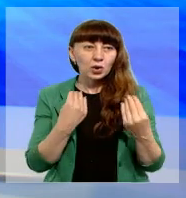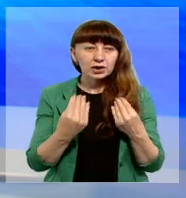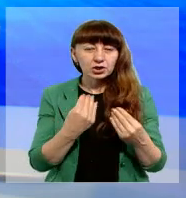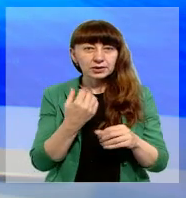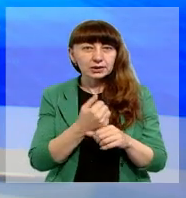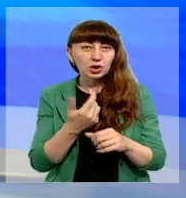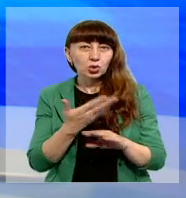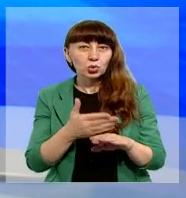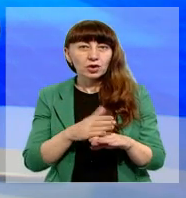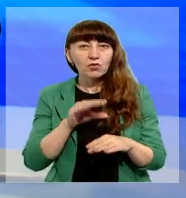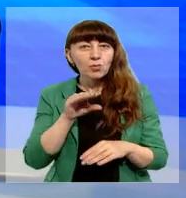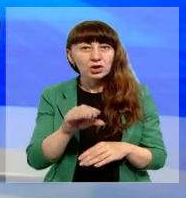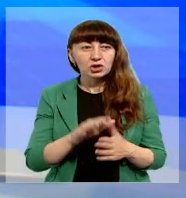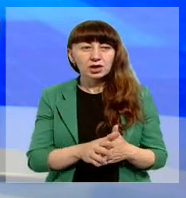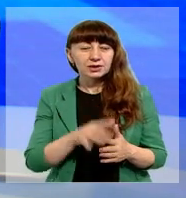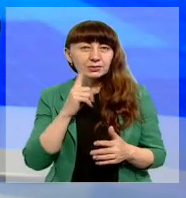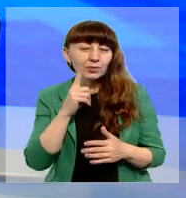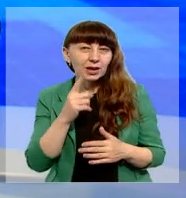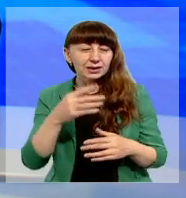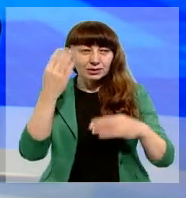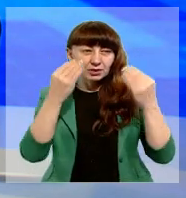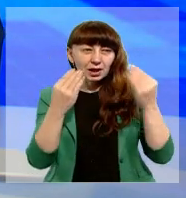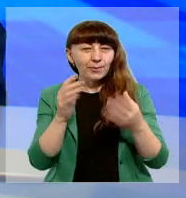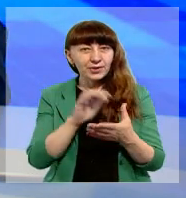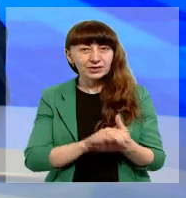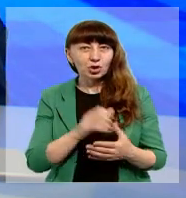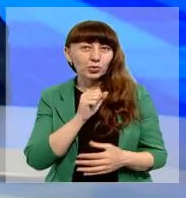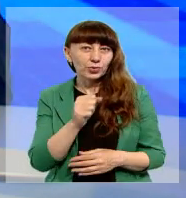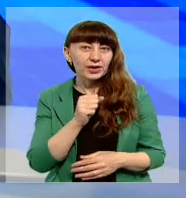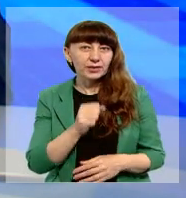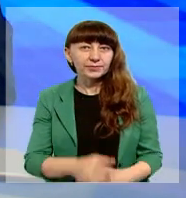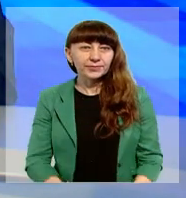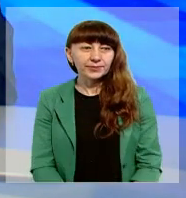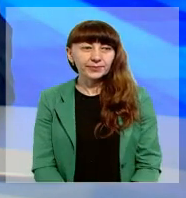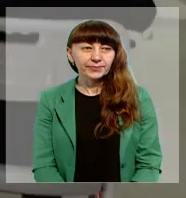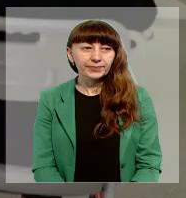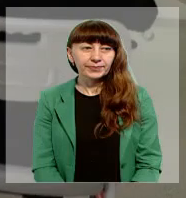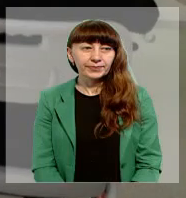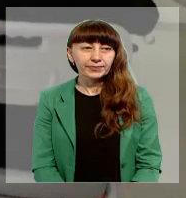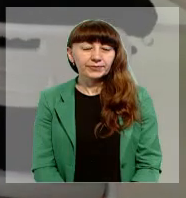сконструировать грузовую машину. С юными дарованиями познакомились наши корреспонденты.